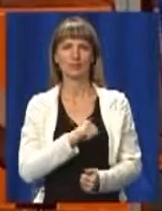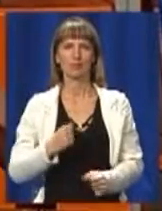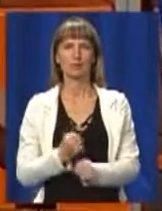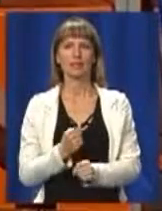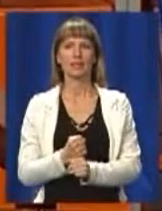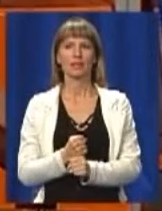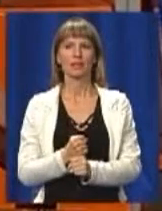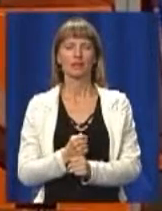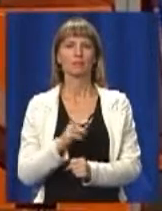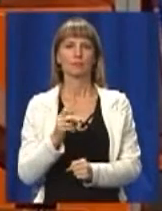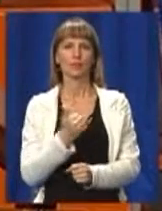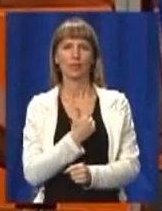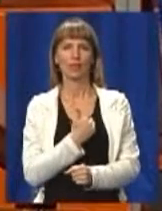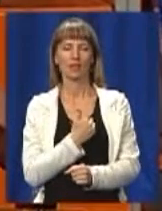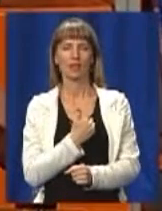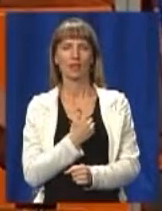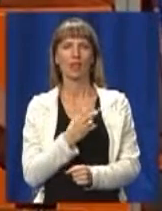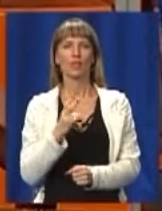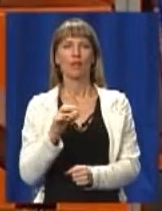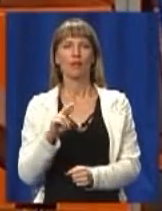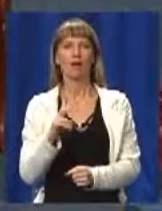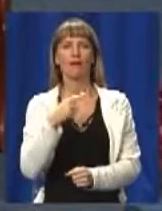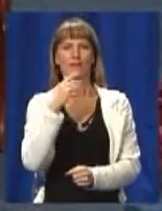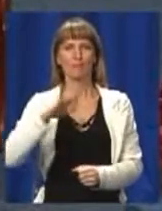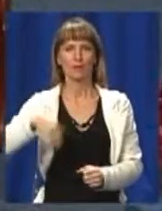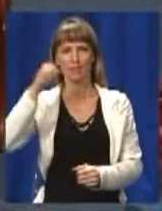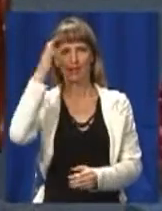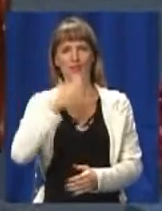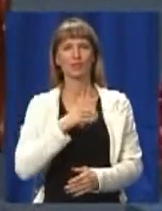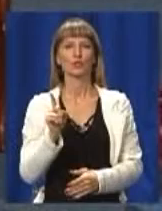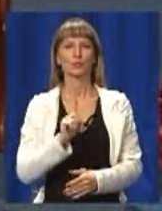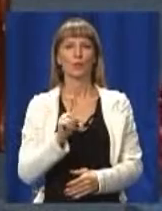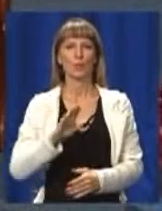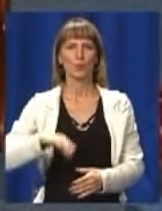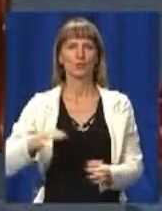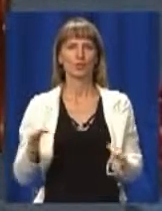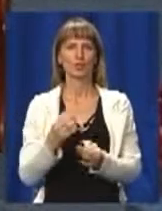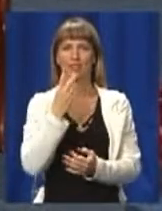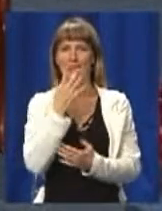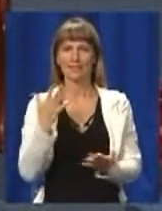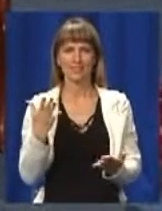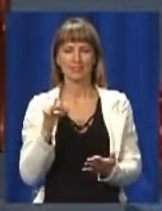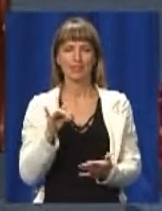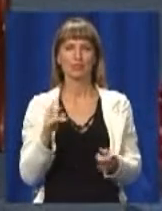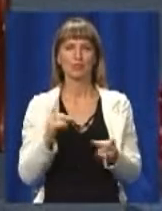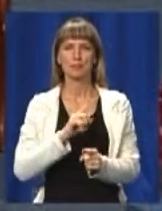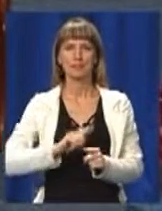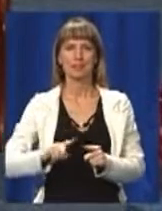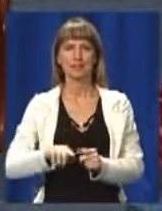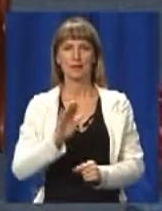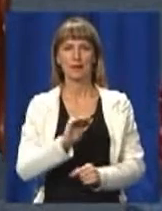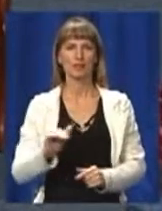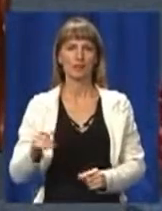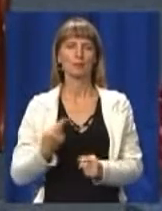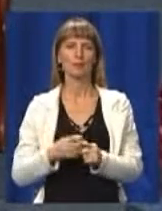спробувати. Хотіла б, але, як кажуть потім науковці наші, що в принципі потім нічого не видно і доводиться дуже швидко